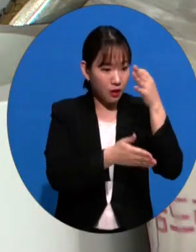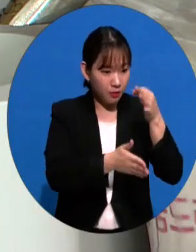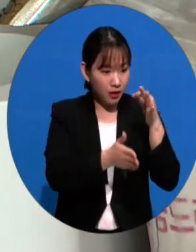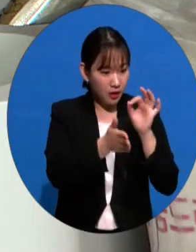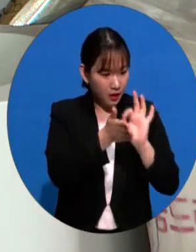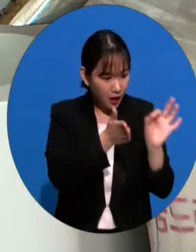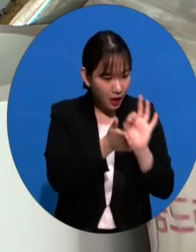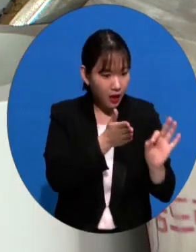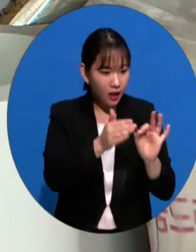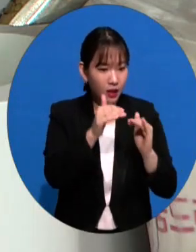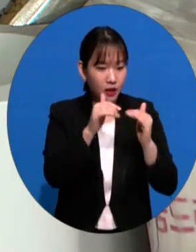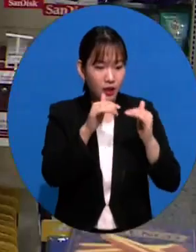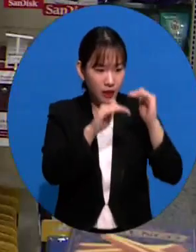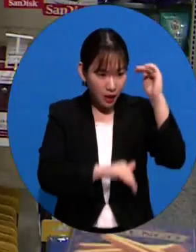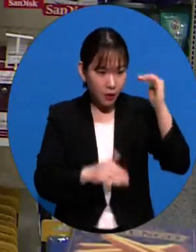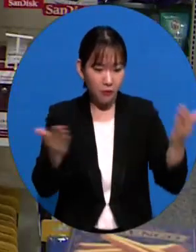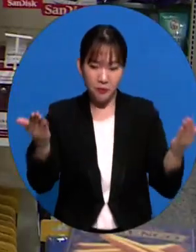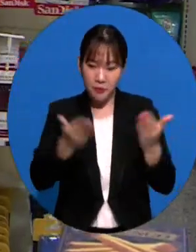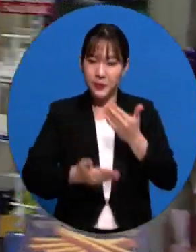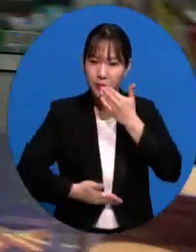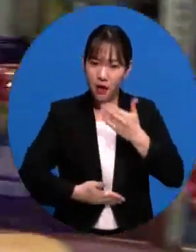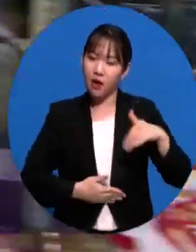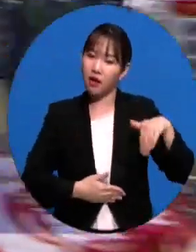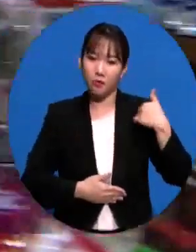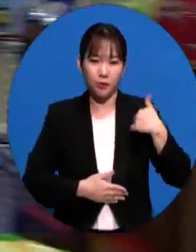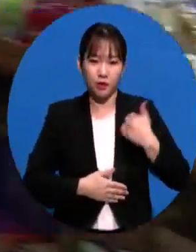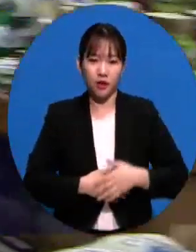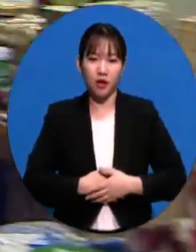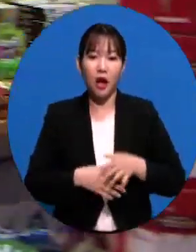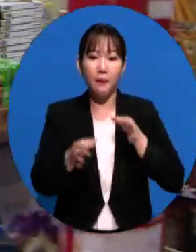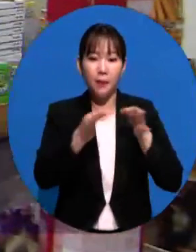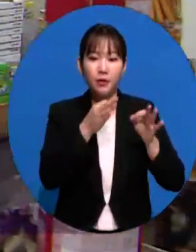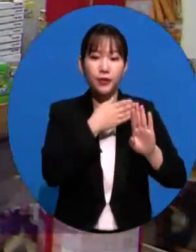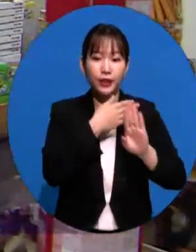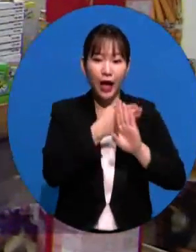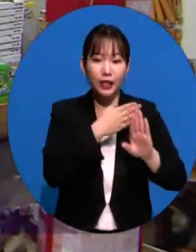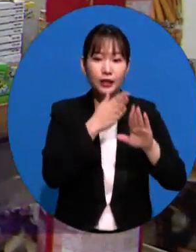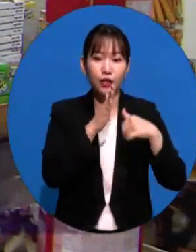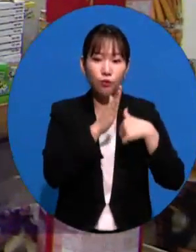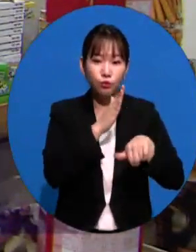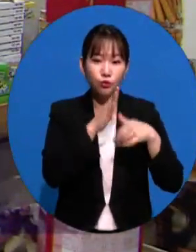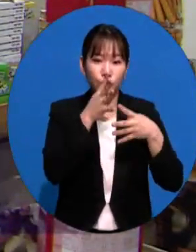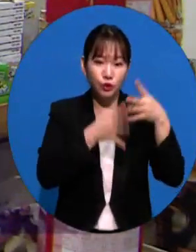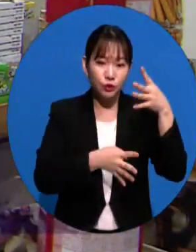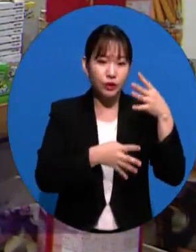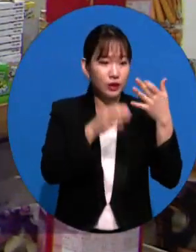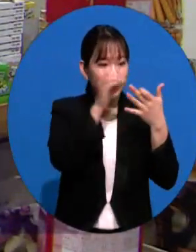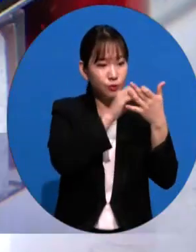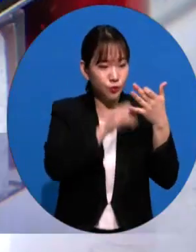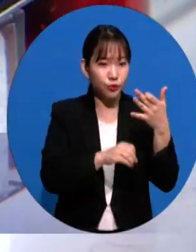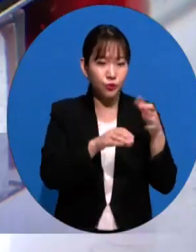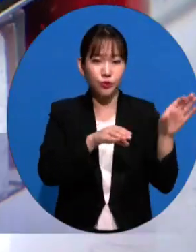이루어질 수 있을지 의문입니다 그러면 거기 매장에서 다른 걸로 영수증을 어떻게